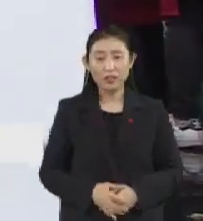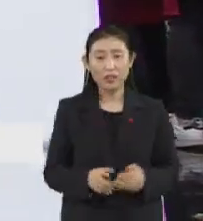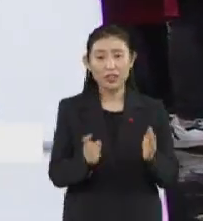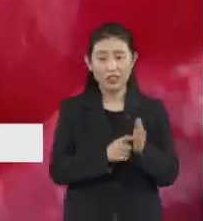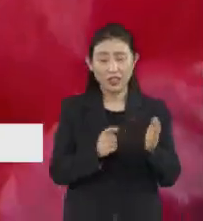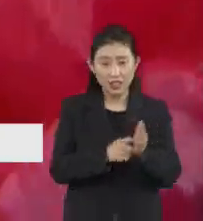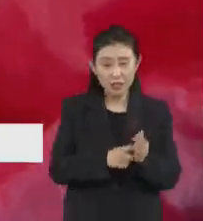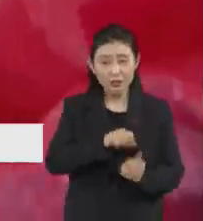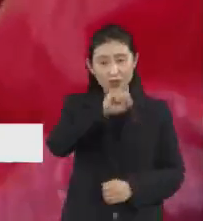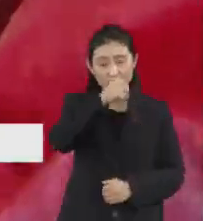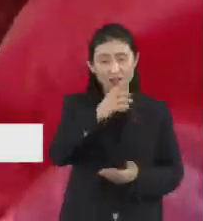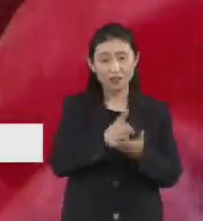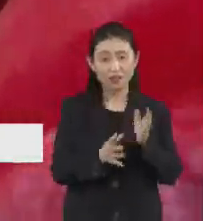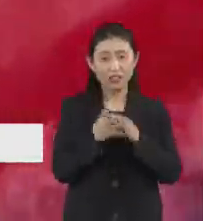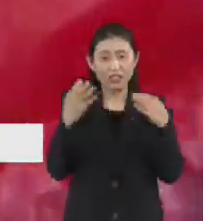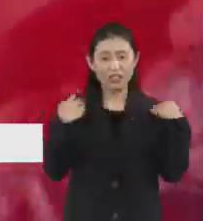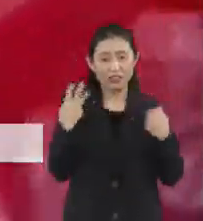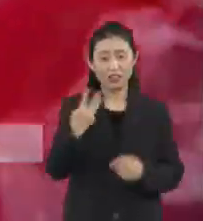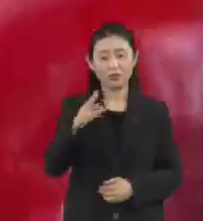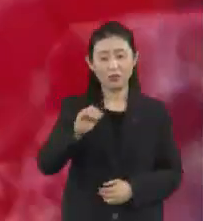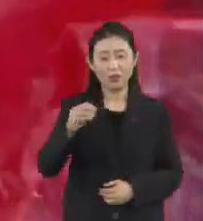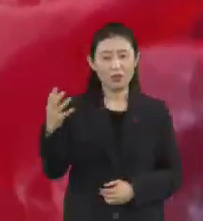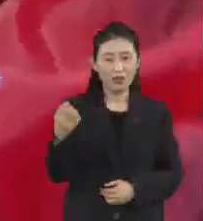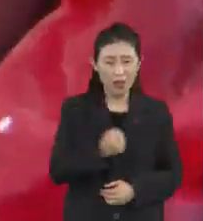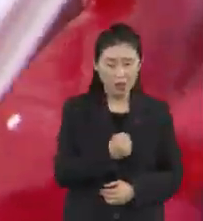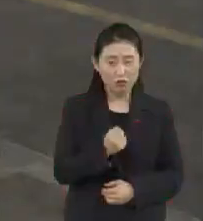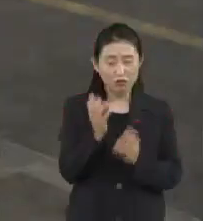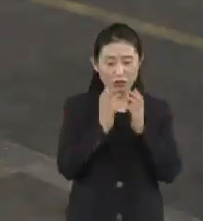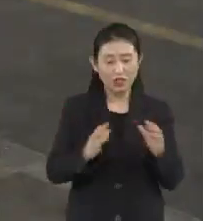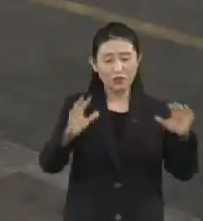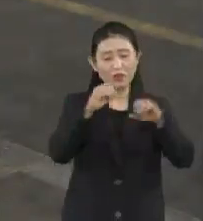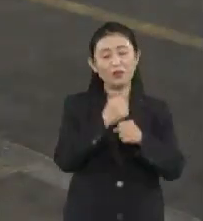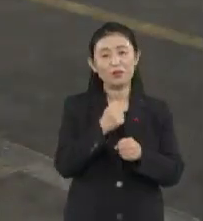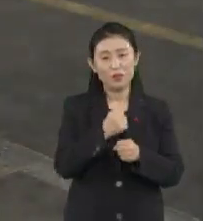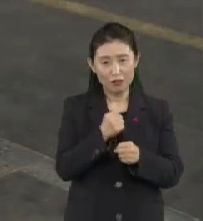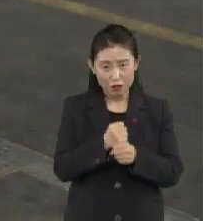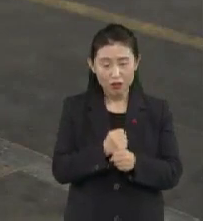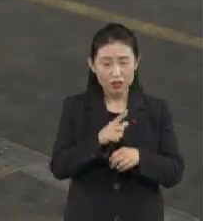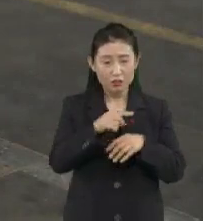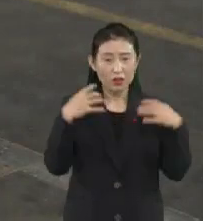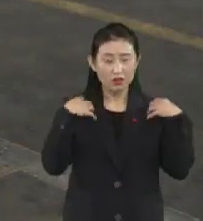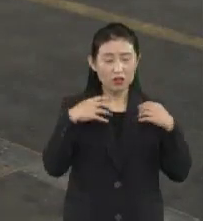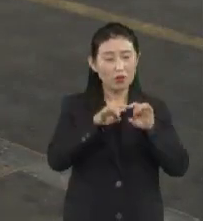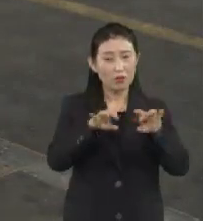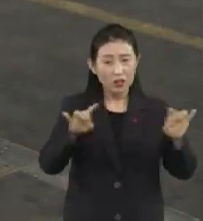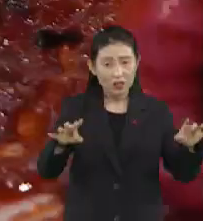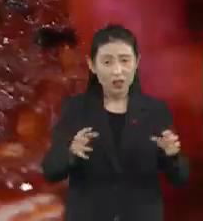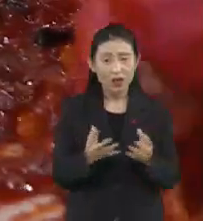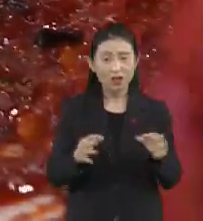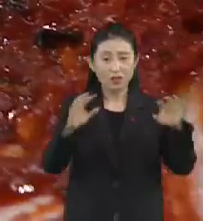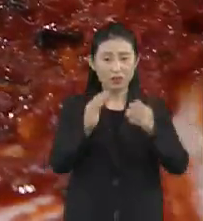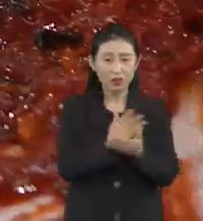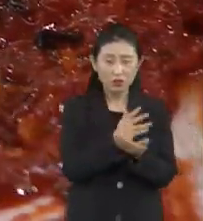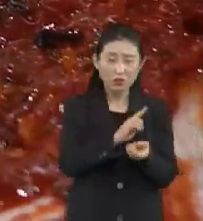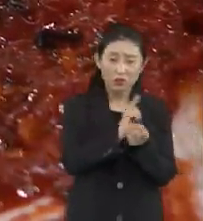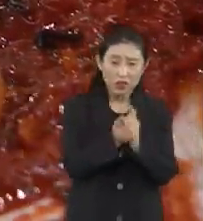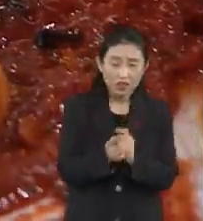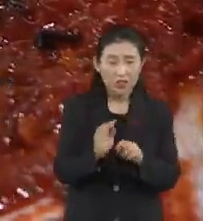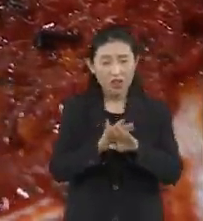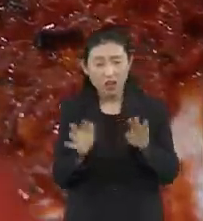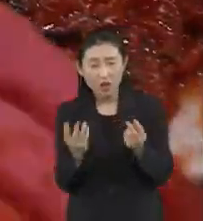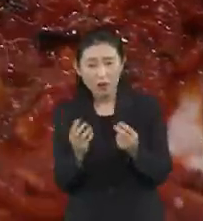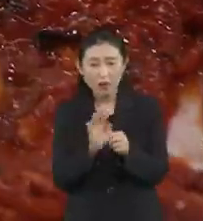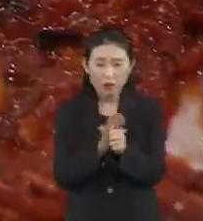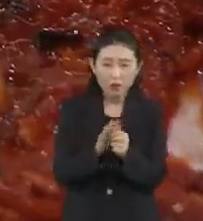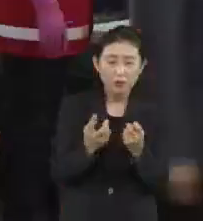예산 3천만 원을 투입해 김장 봉사 행사를 개최하는 등 지자체마다 김장 봉사 취소로 인한 비상대책 마련에